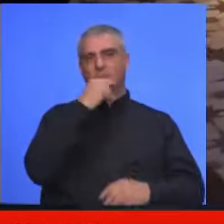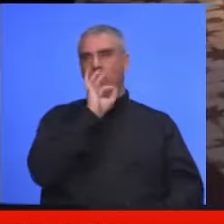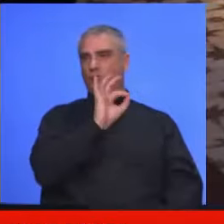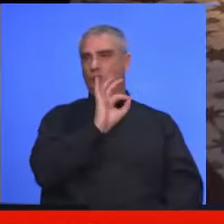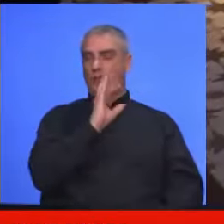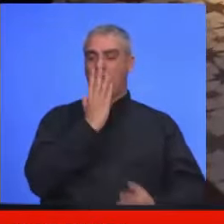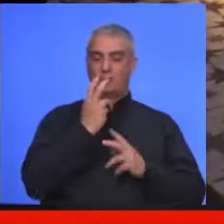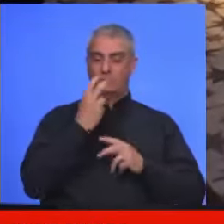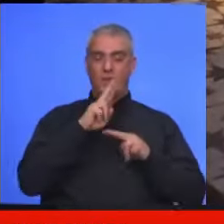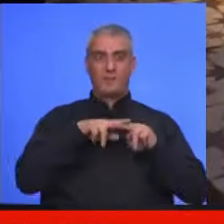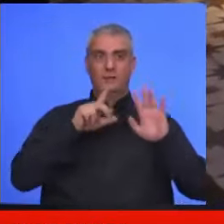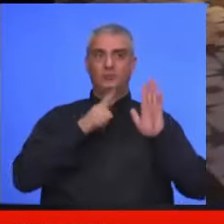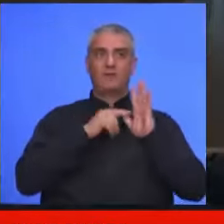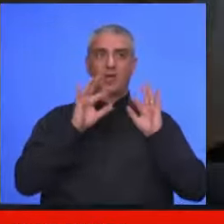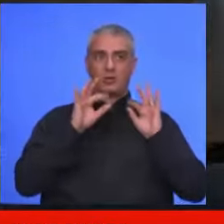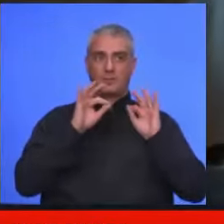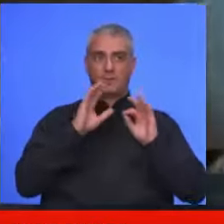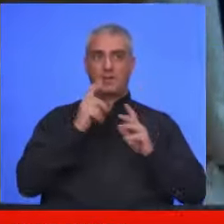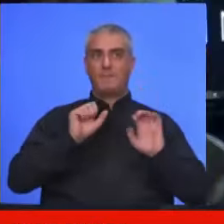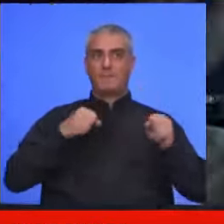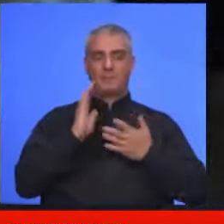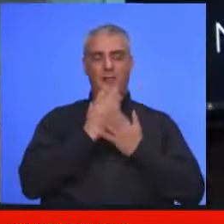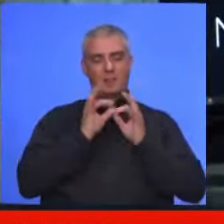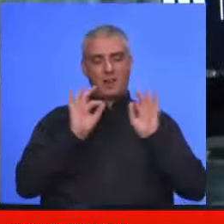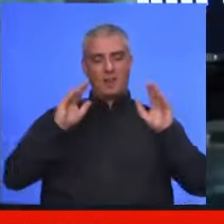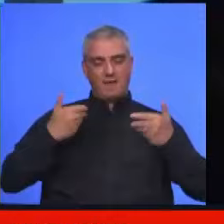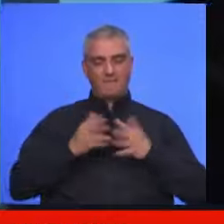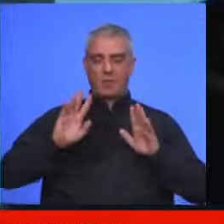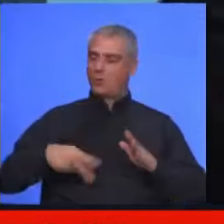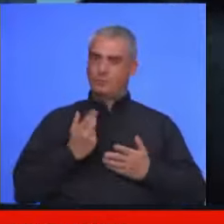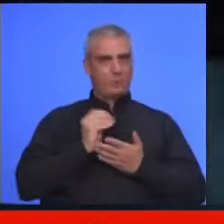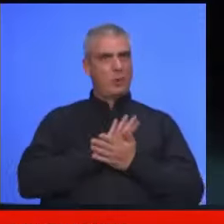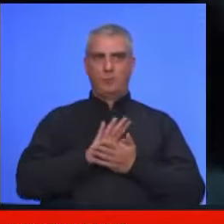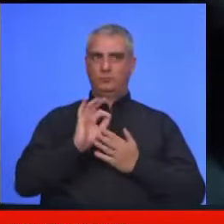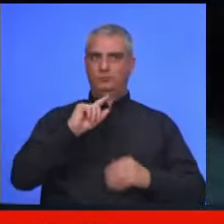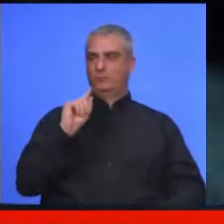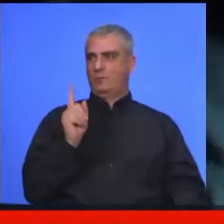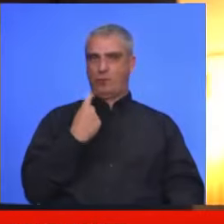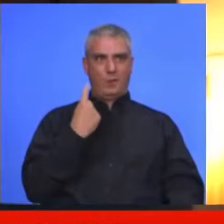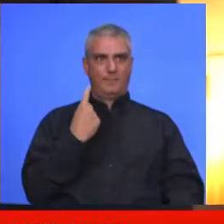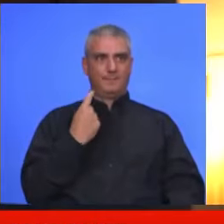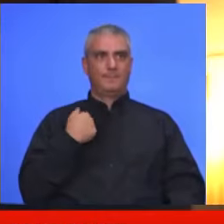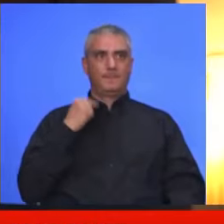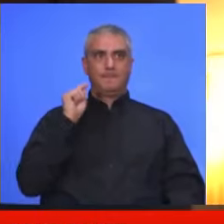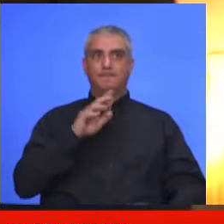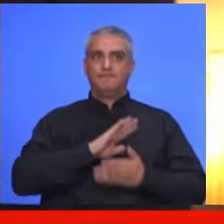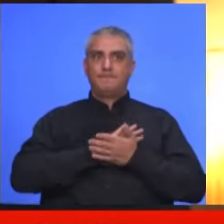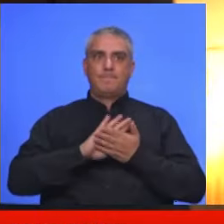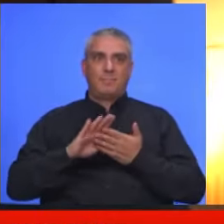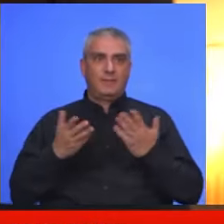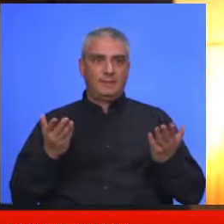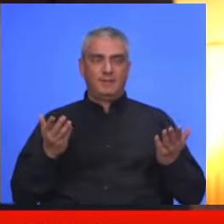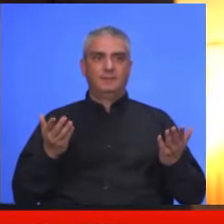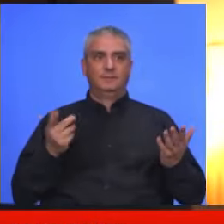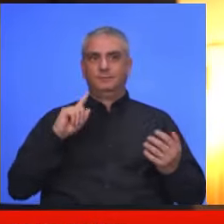שבועיים אחרי 7 באוקטובר, כשהחליט הבעלים לפתוח שוב, זה היה לא פשוט בעבור כולם. הגענו לפה בהתחלה